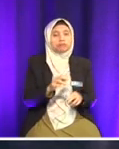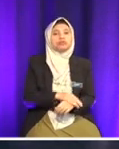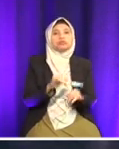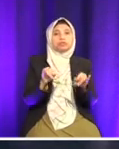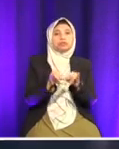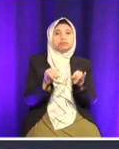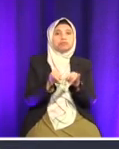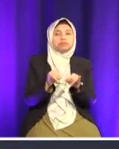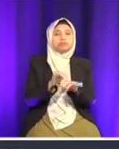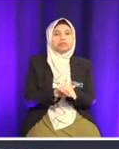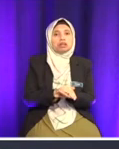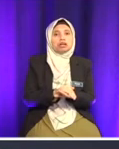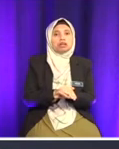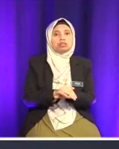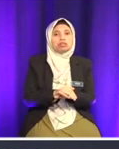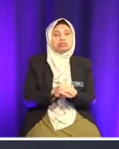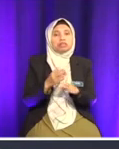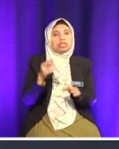kamu tak tahajud